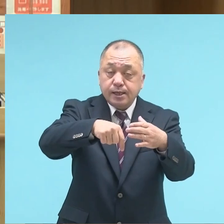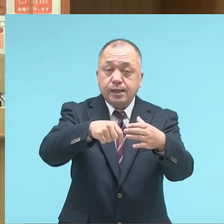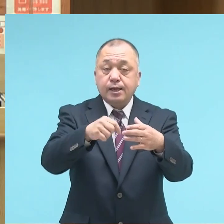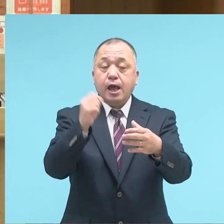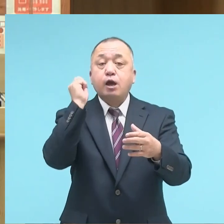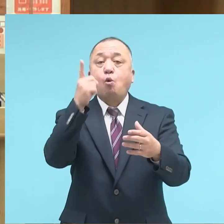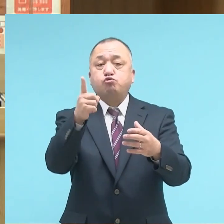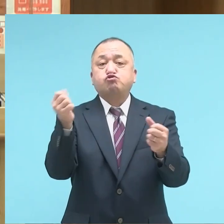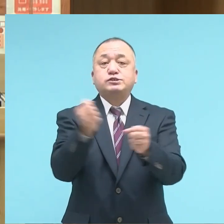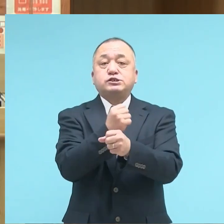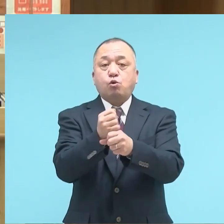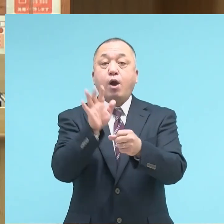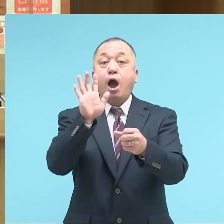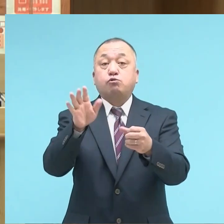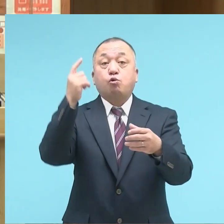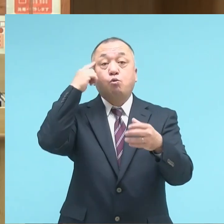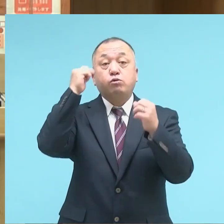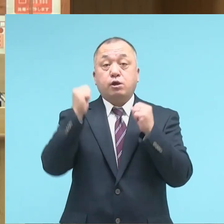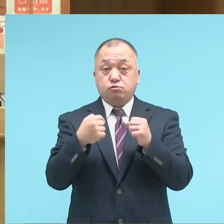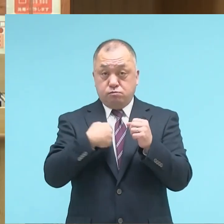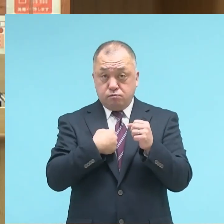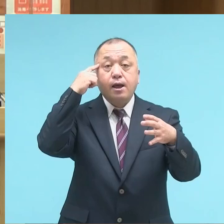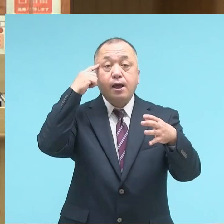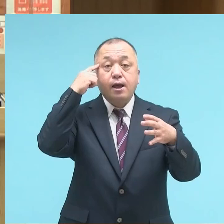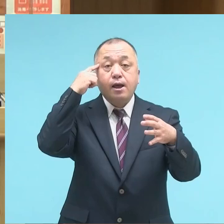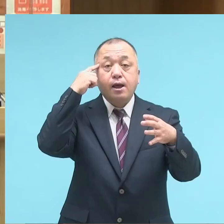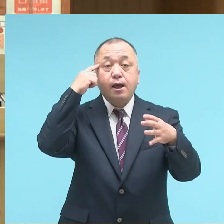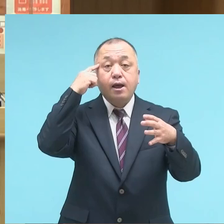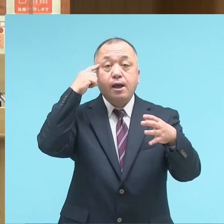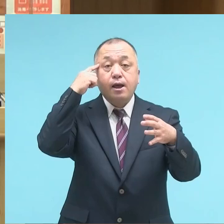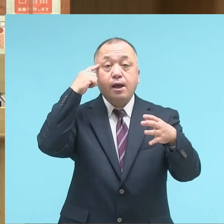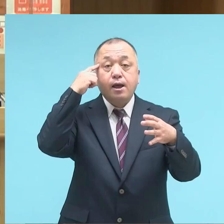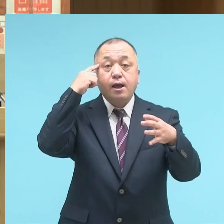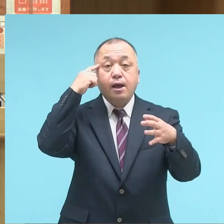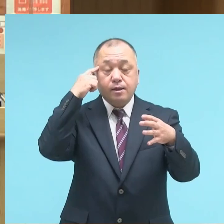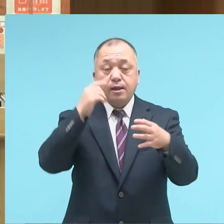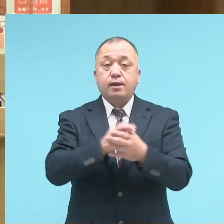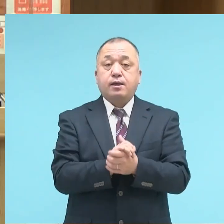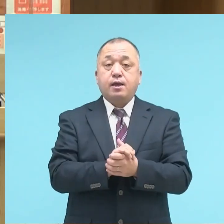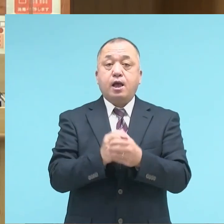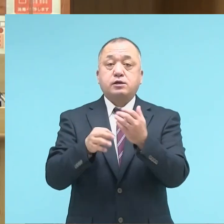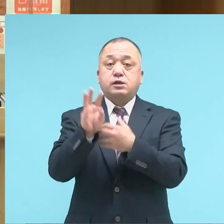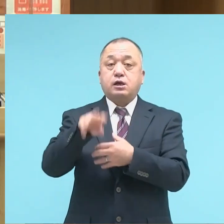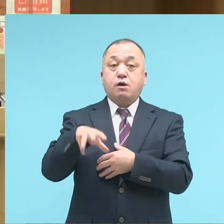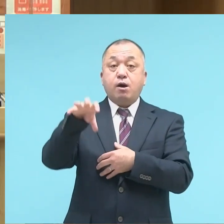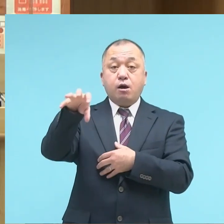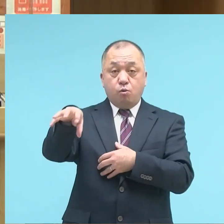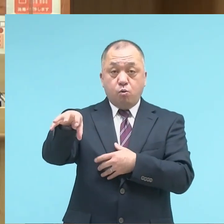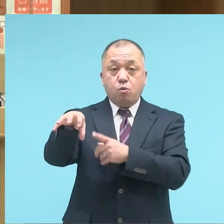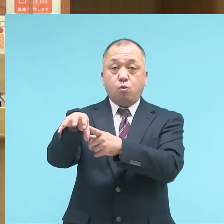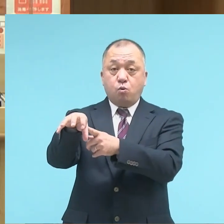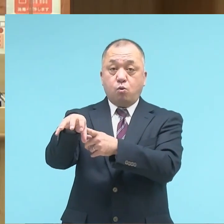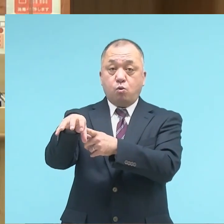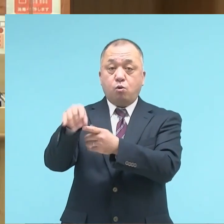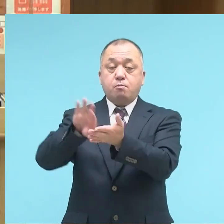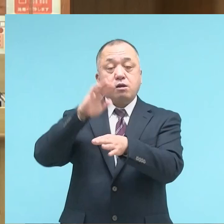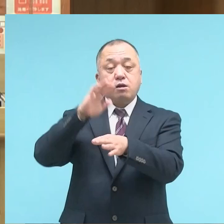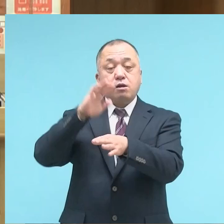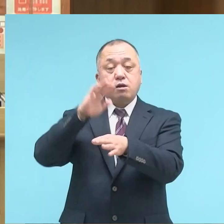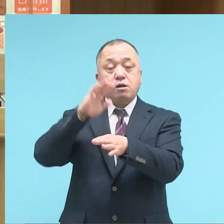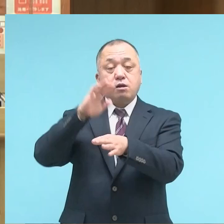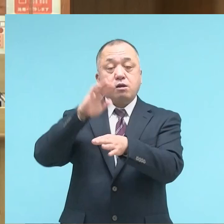っているという話だと私は思ってますから、そういった考えの中で旭川をそういった除外